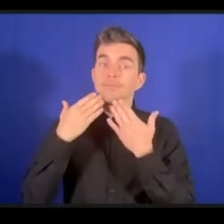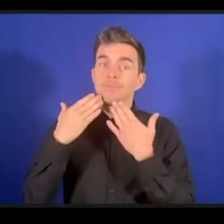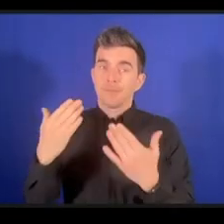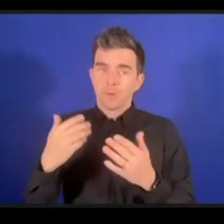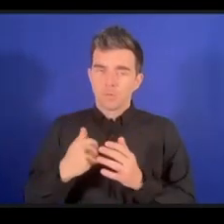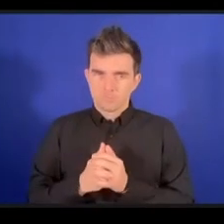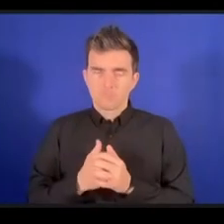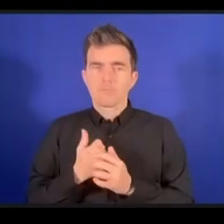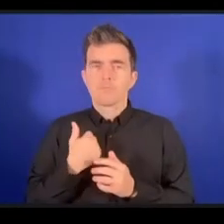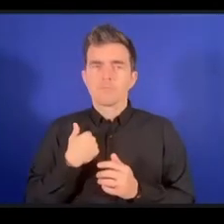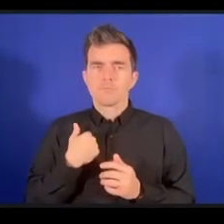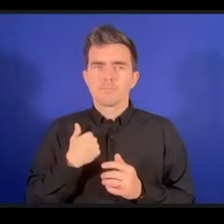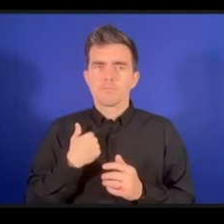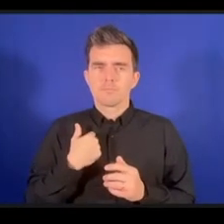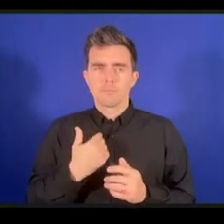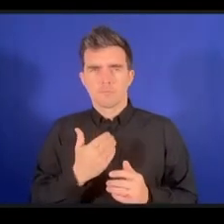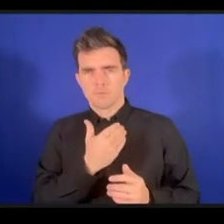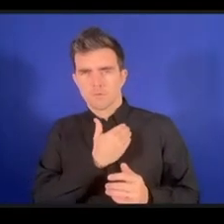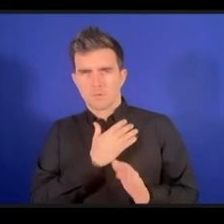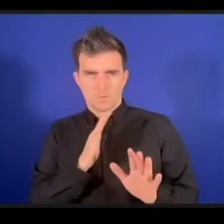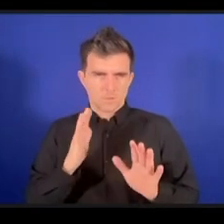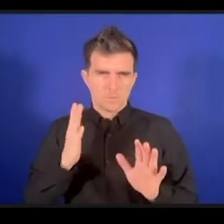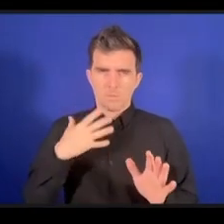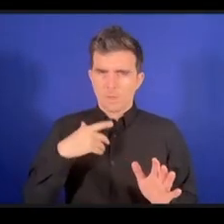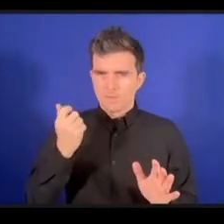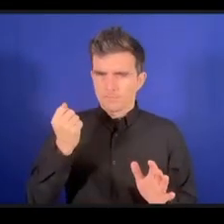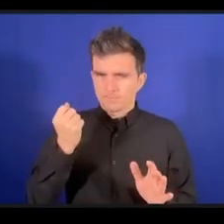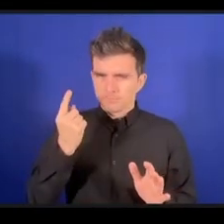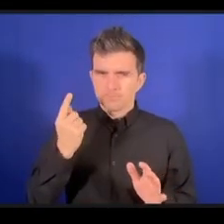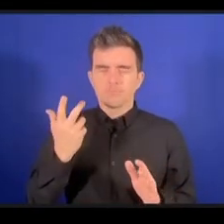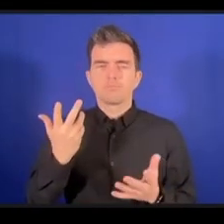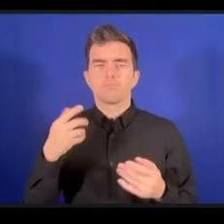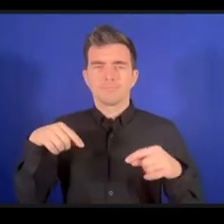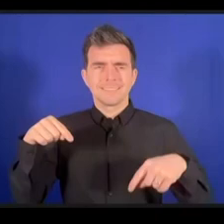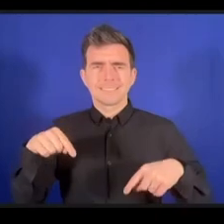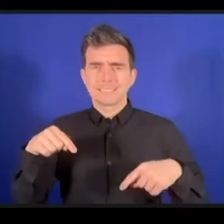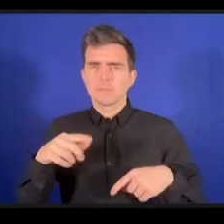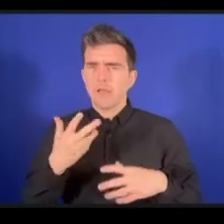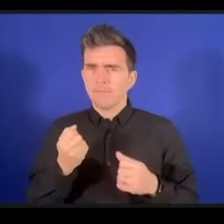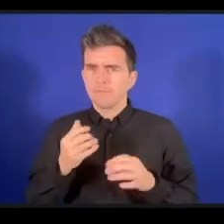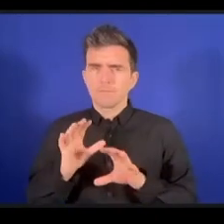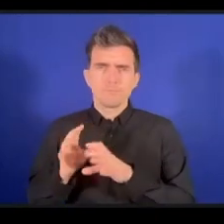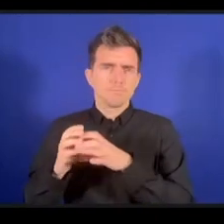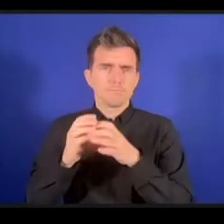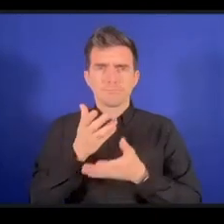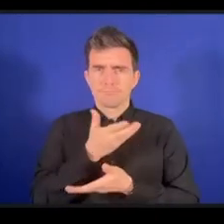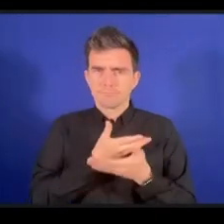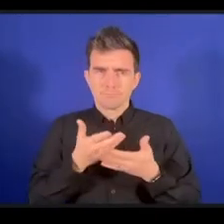还有 The Dynamic Coalition of Jobs， 动态就业联盟。